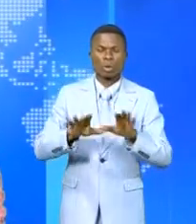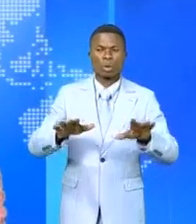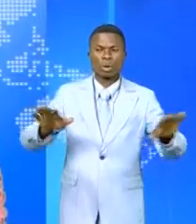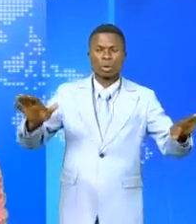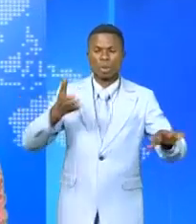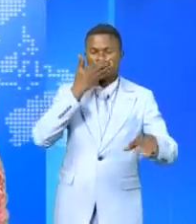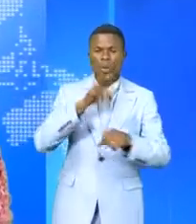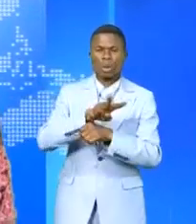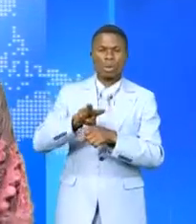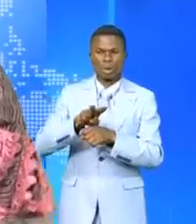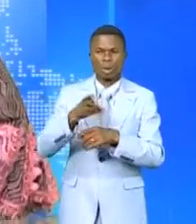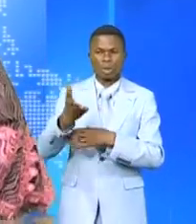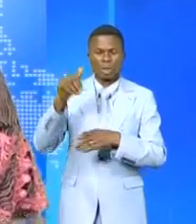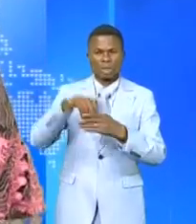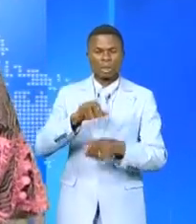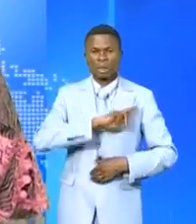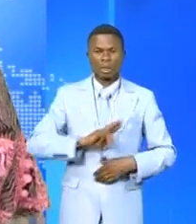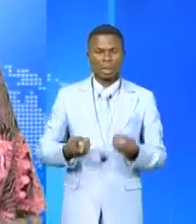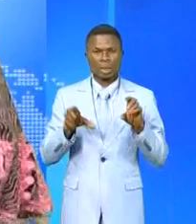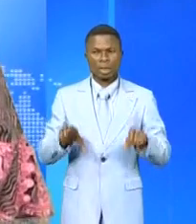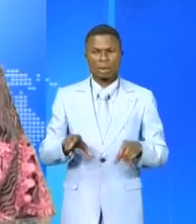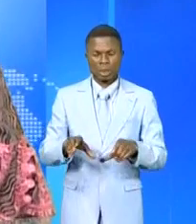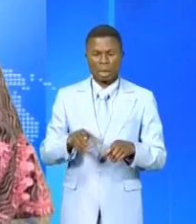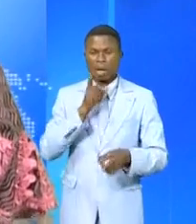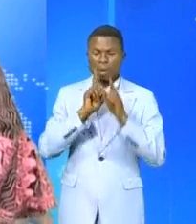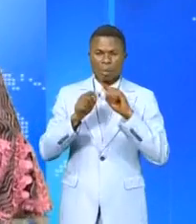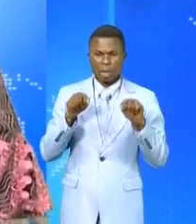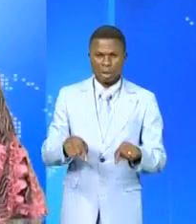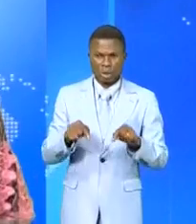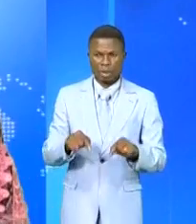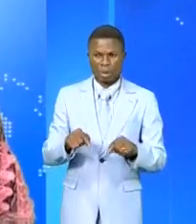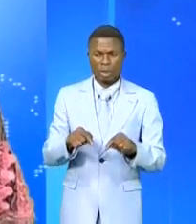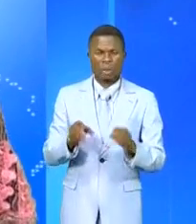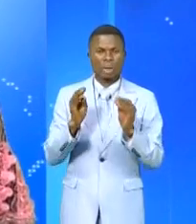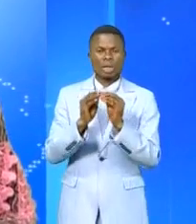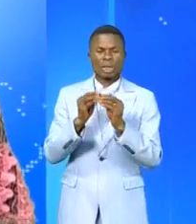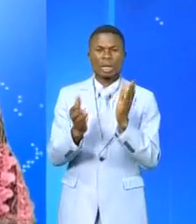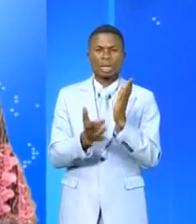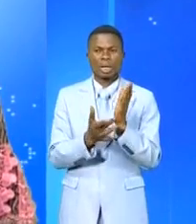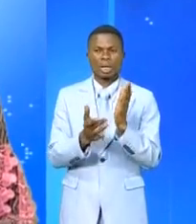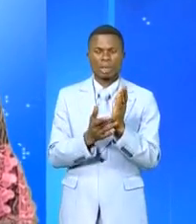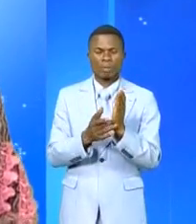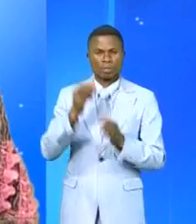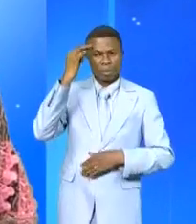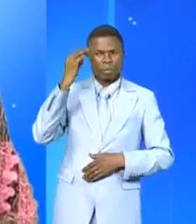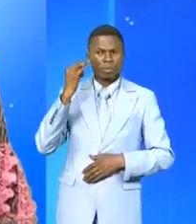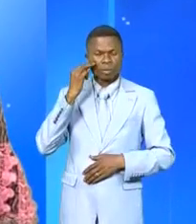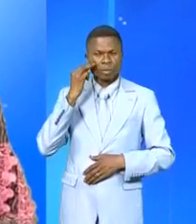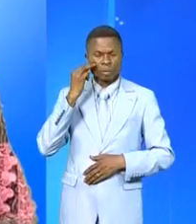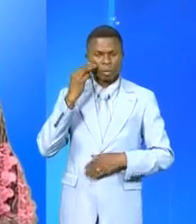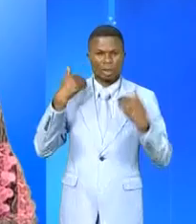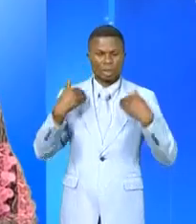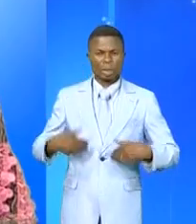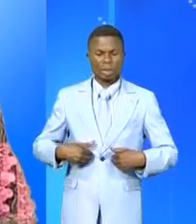la COVID-19 en RDC était au centre de cette réunion technique du ministre de la Santé